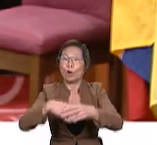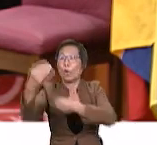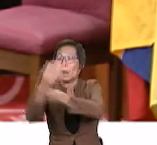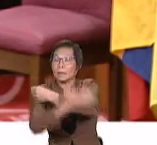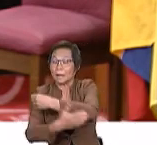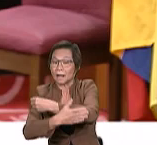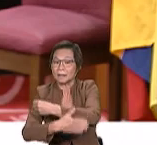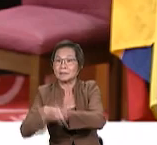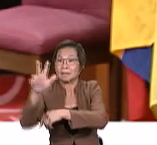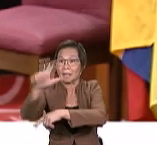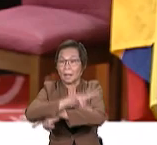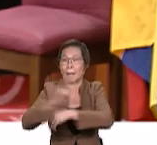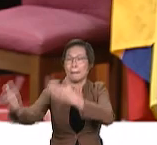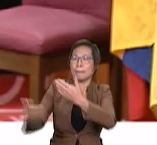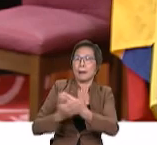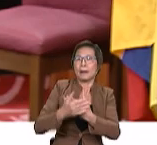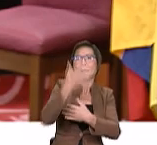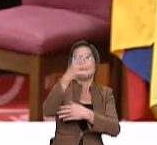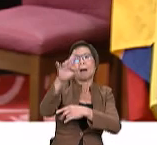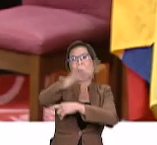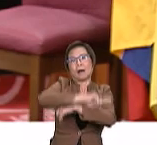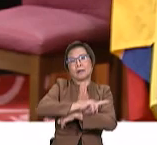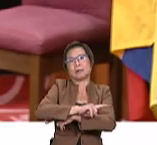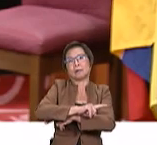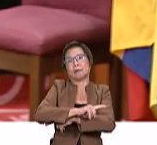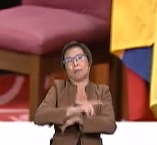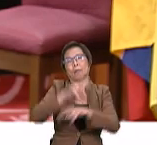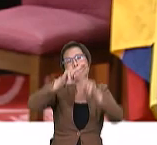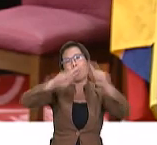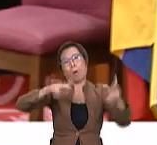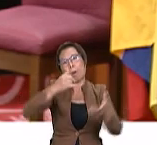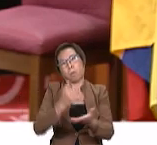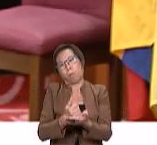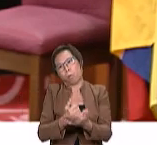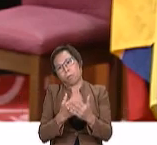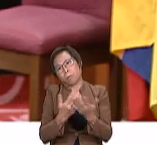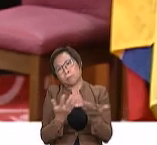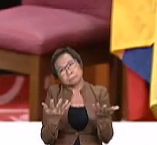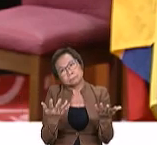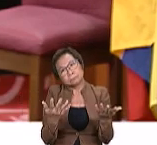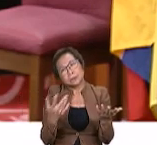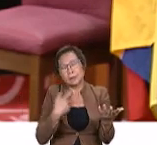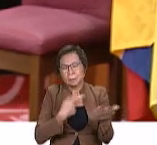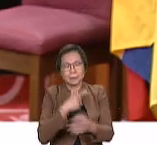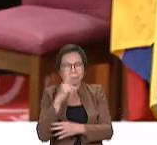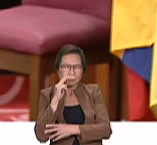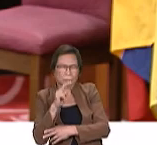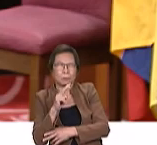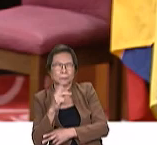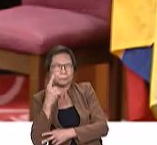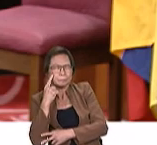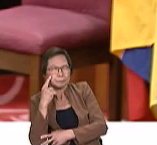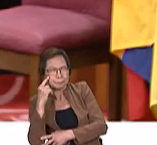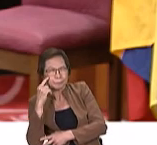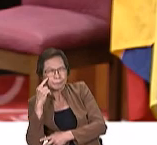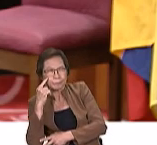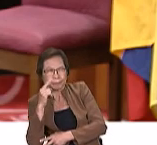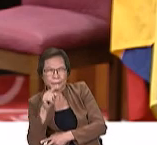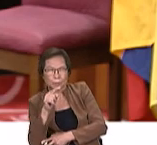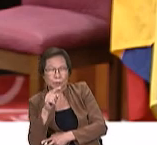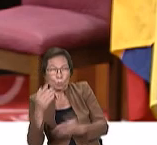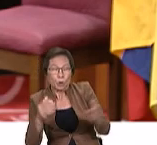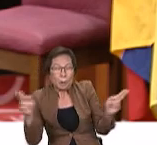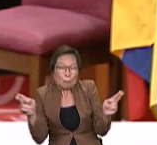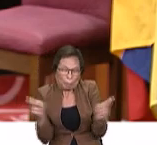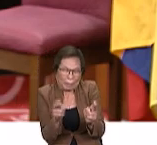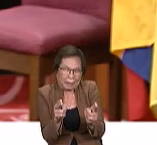balik 14 hari kuarantin. Jadi kita akan lihat perkara ini, mungkin kita pendekkan, tetapi